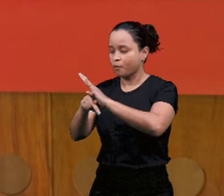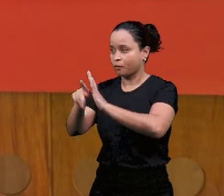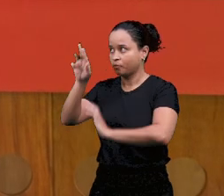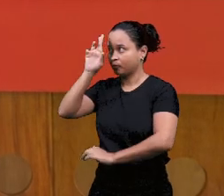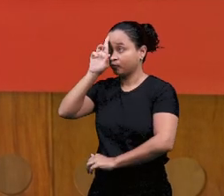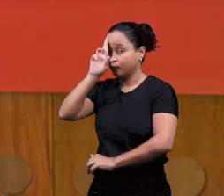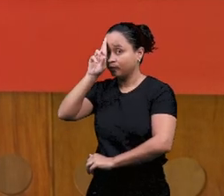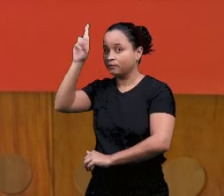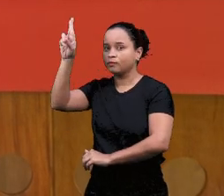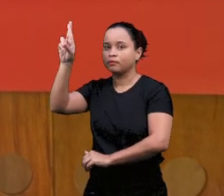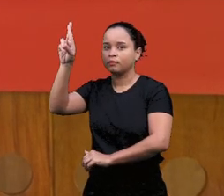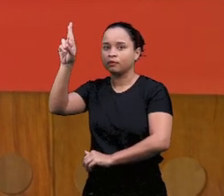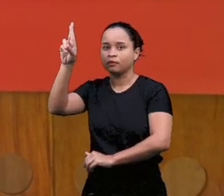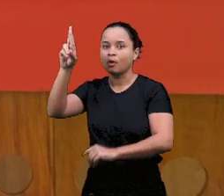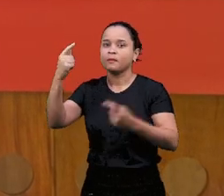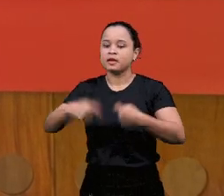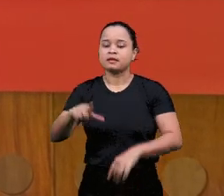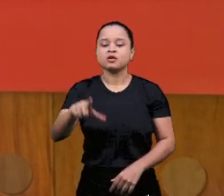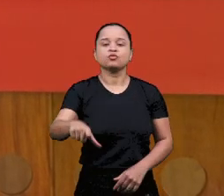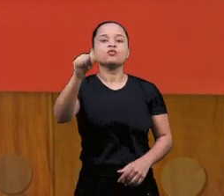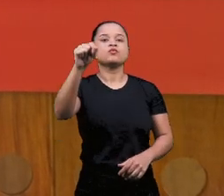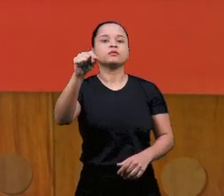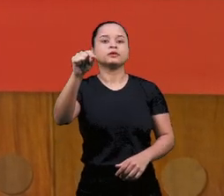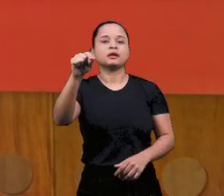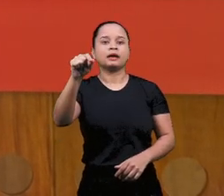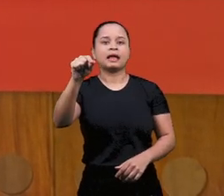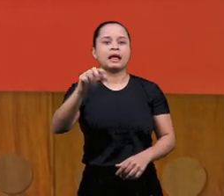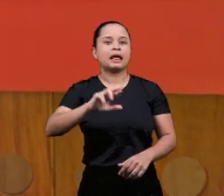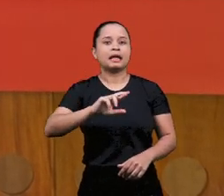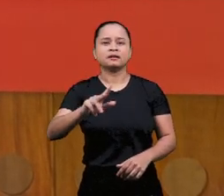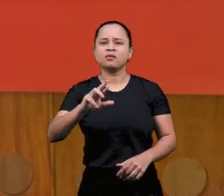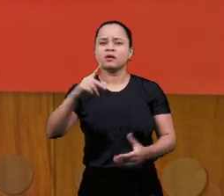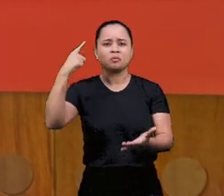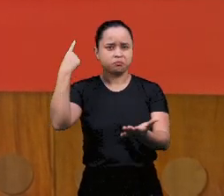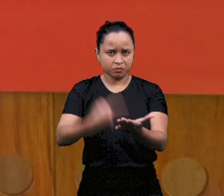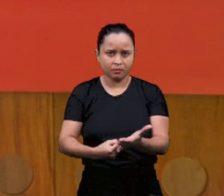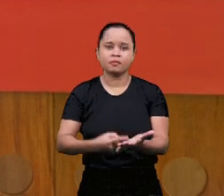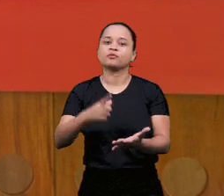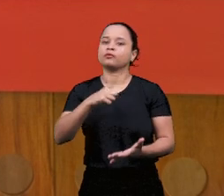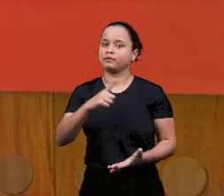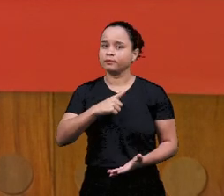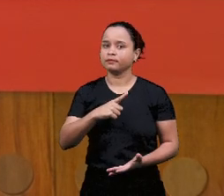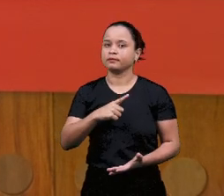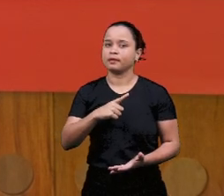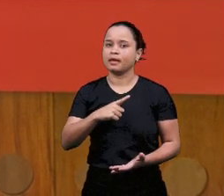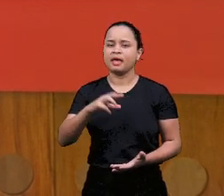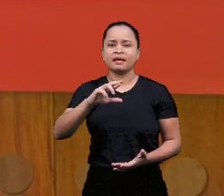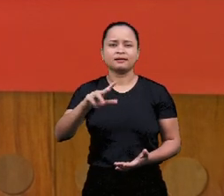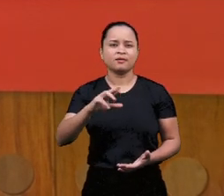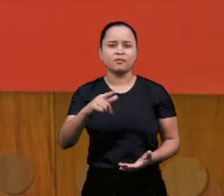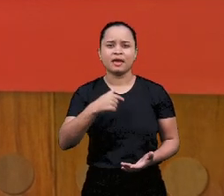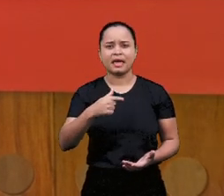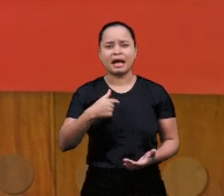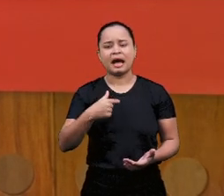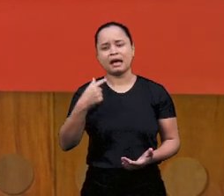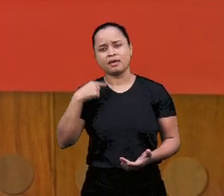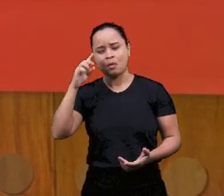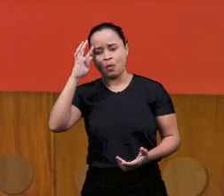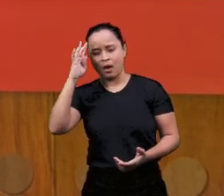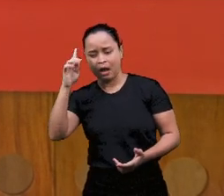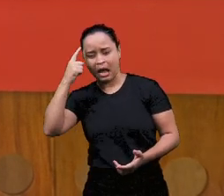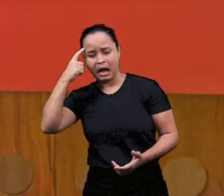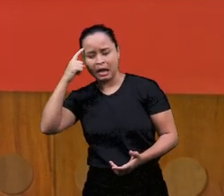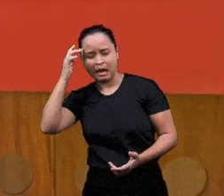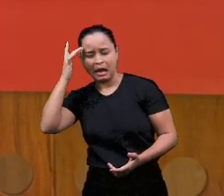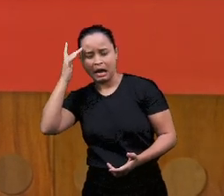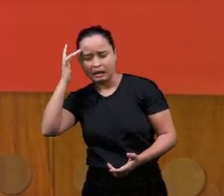définitions. Donc, c'est plus la peine de marcher entre deux pensées. Soit on est d'un côté, soit on